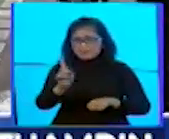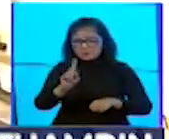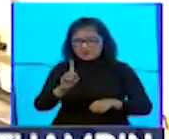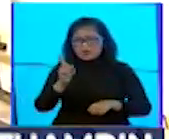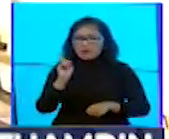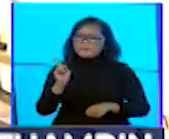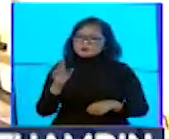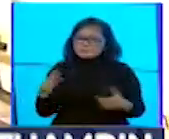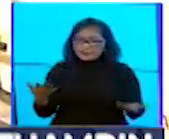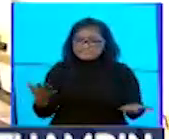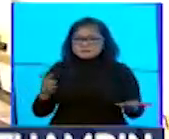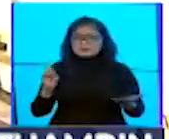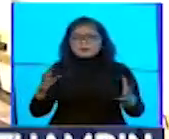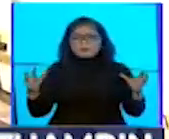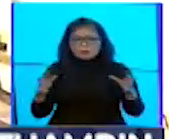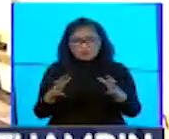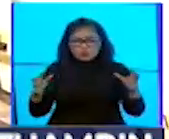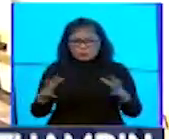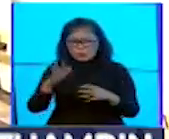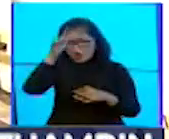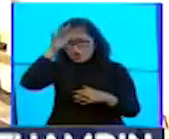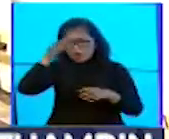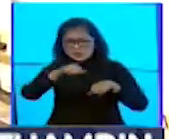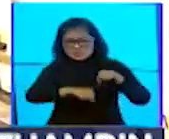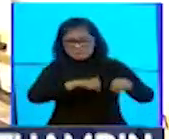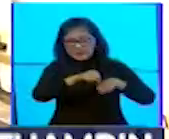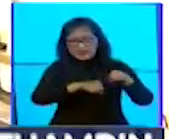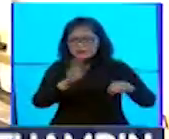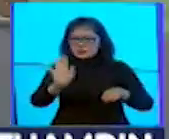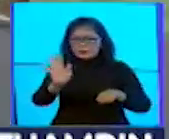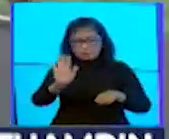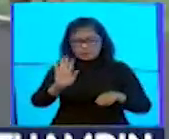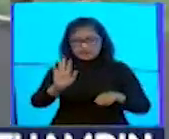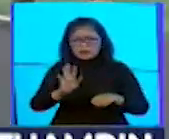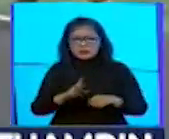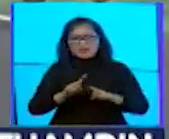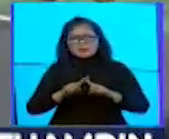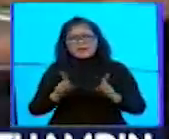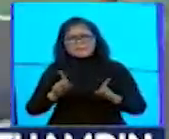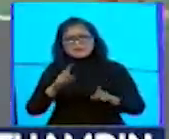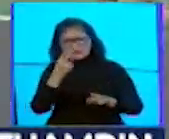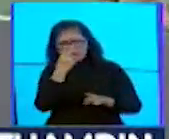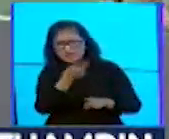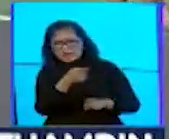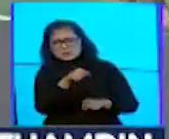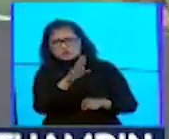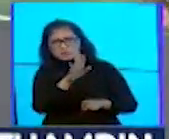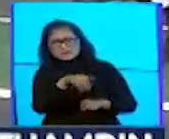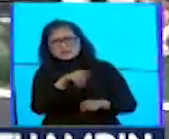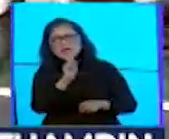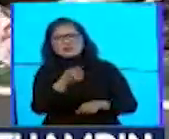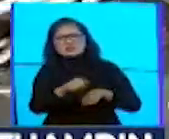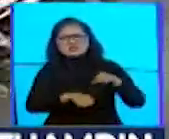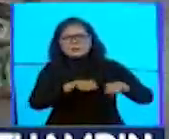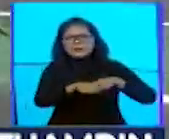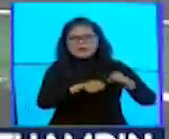bersepeda. Dan berdasarkan pantauan kami pagi ini, memang masih terdapat sejumlah pesepeda yang kedapatan hendak melintas di kawasan Sudirman